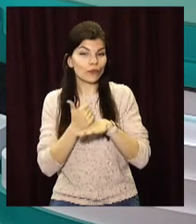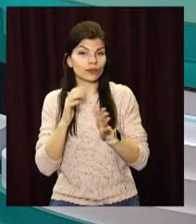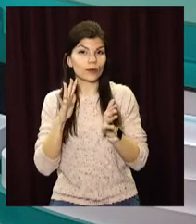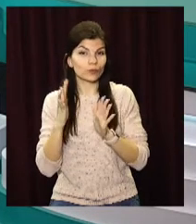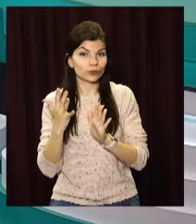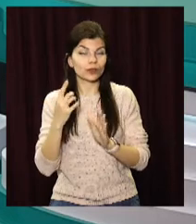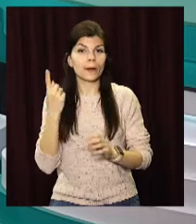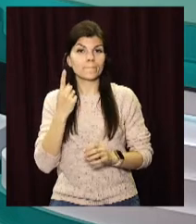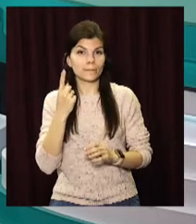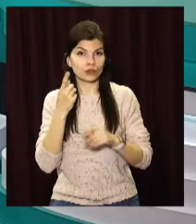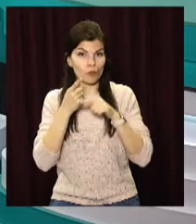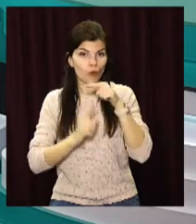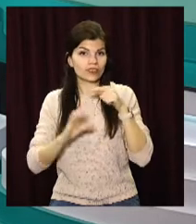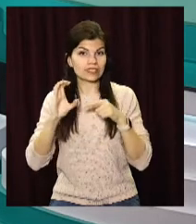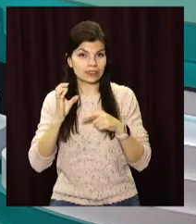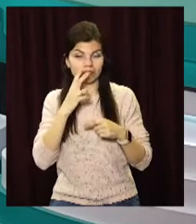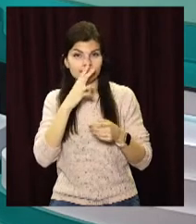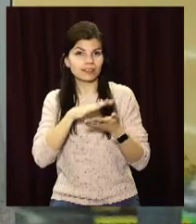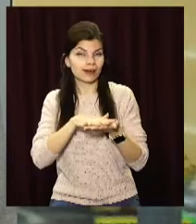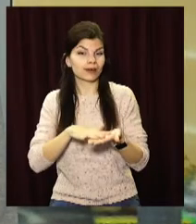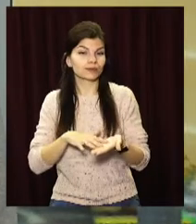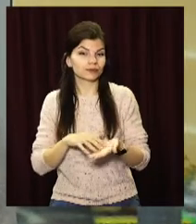події першої половини середи дивіться далі.